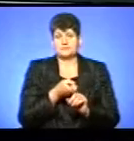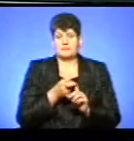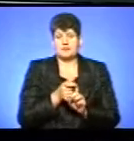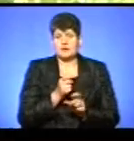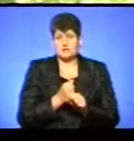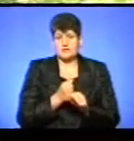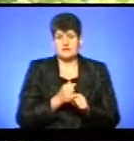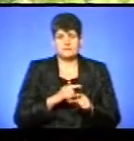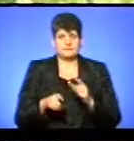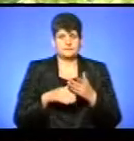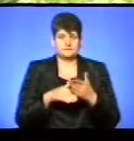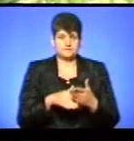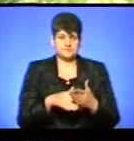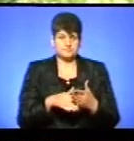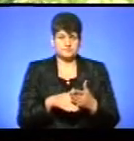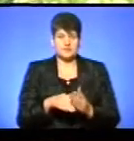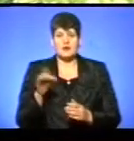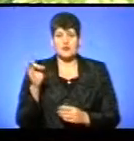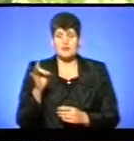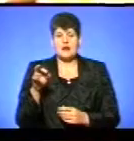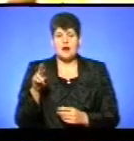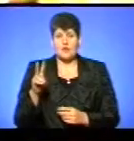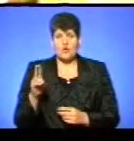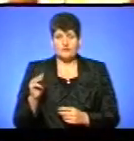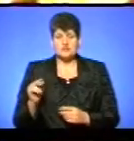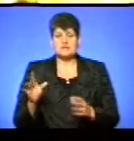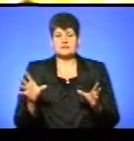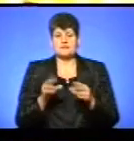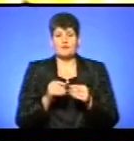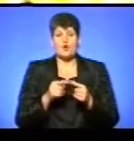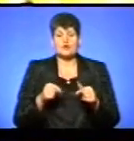служби. Роман Ляхович – співорганізатор і головний суддя